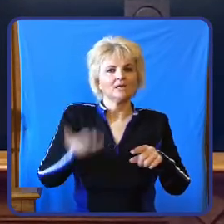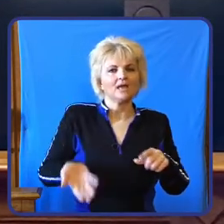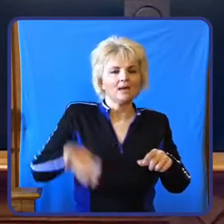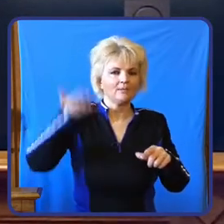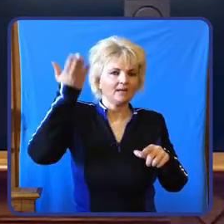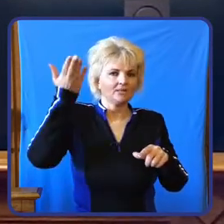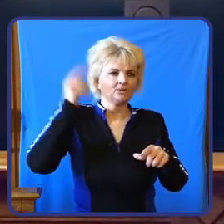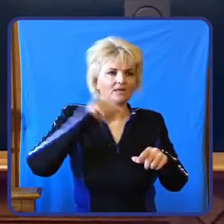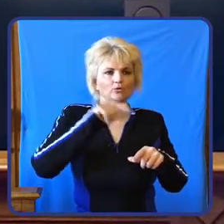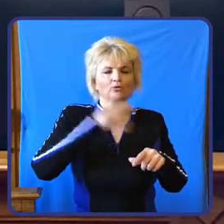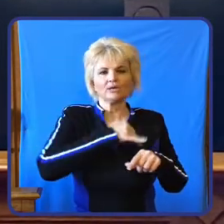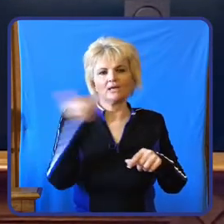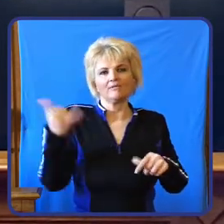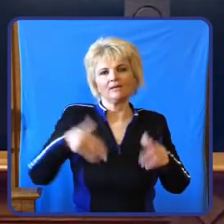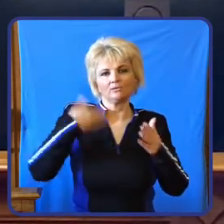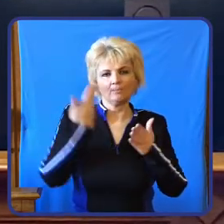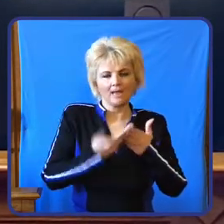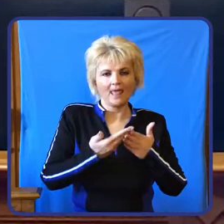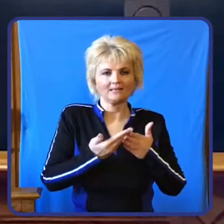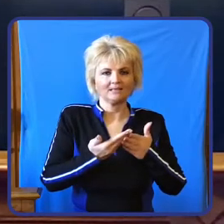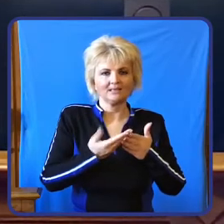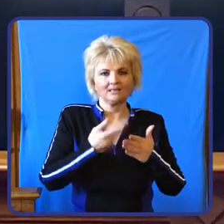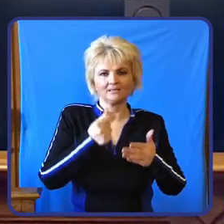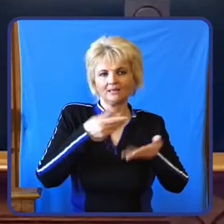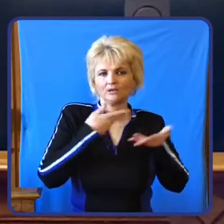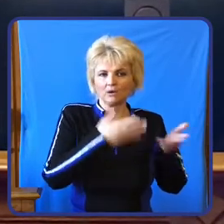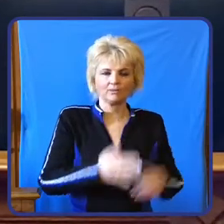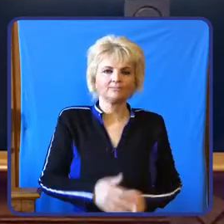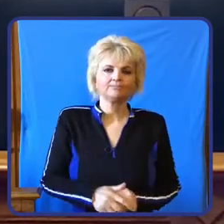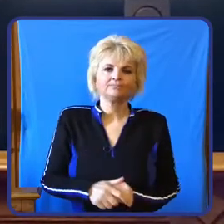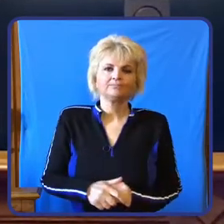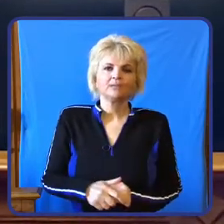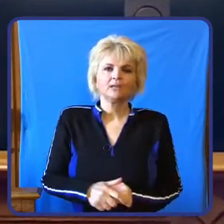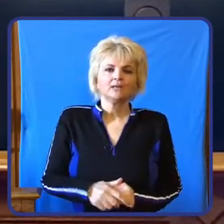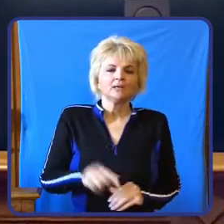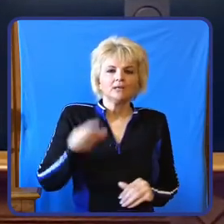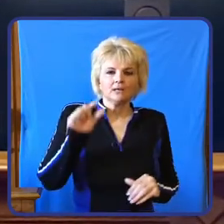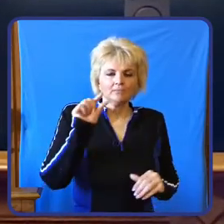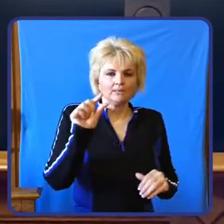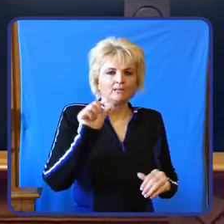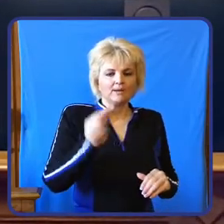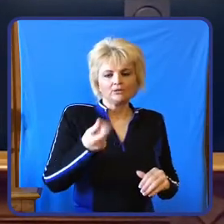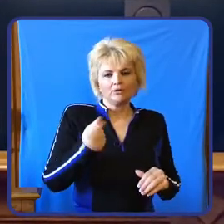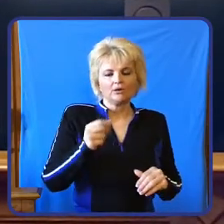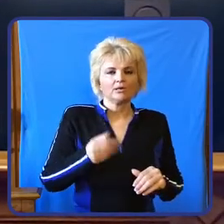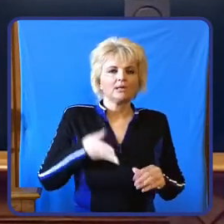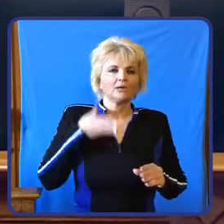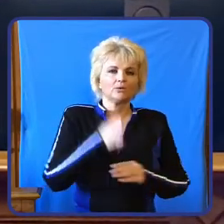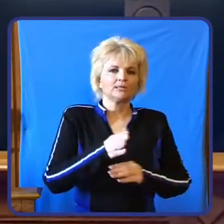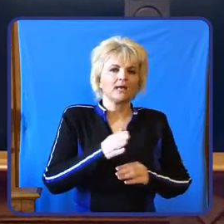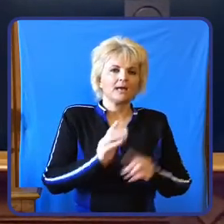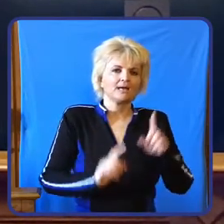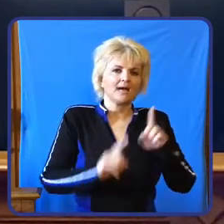emelésként ők éves bérleti díjban megkaphattak. Tehát ezt a minimális anyagi hozzájárulást mindazok,